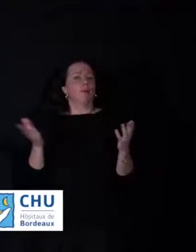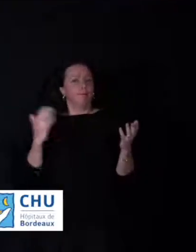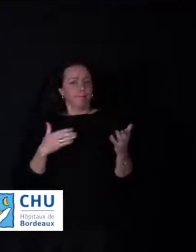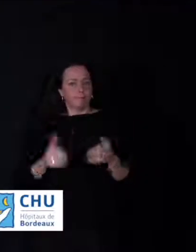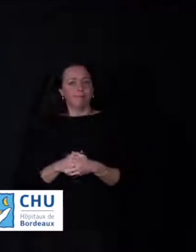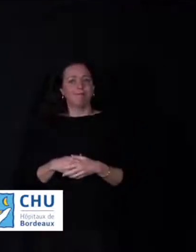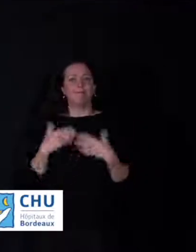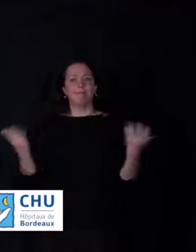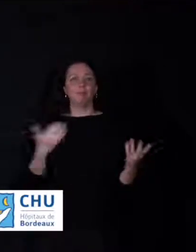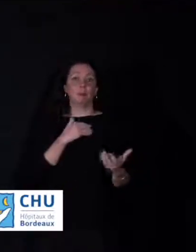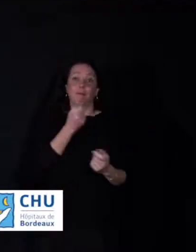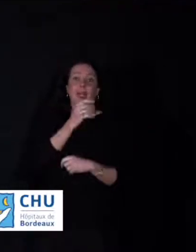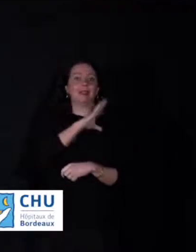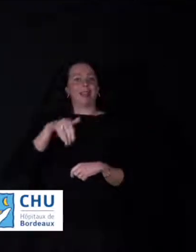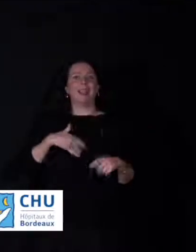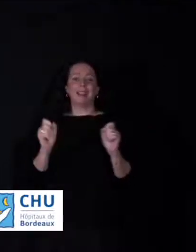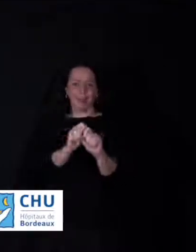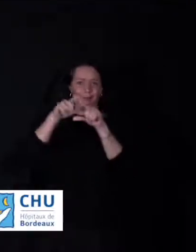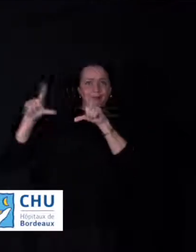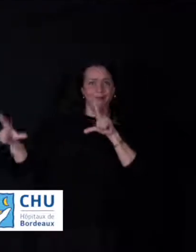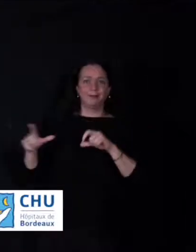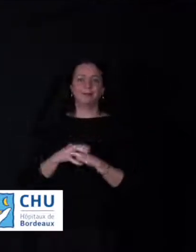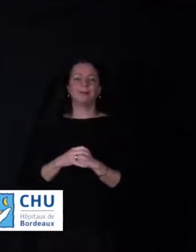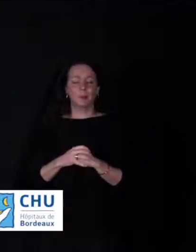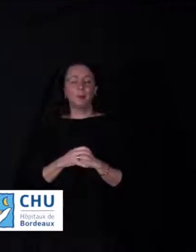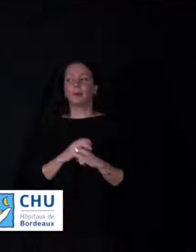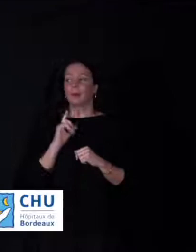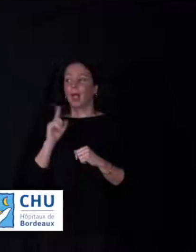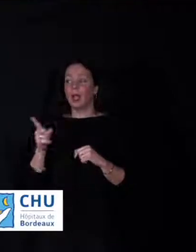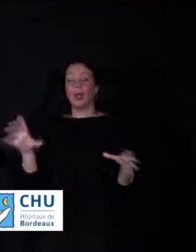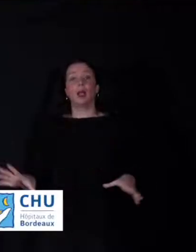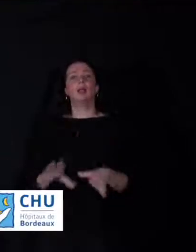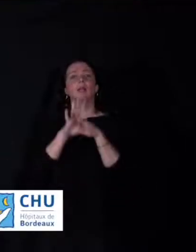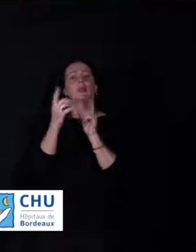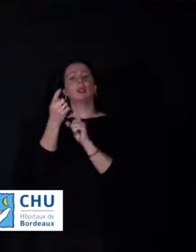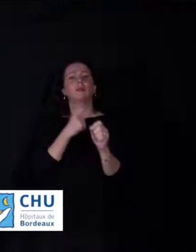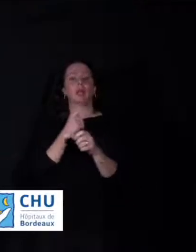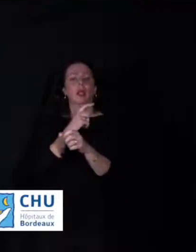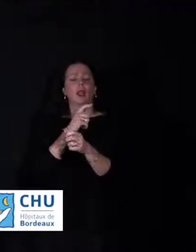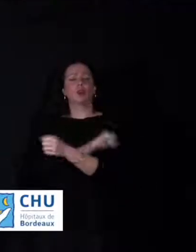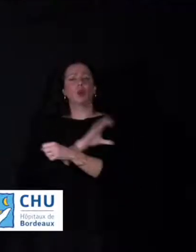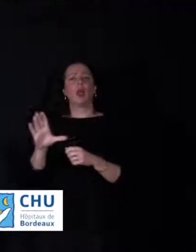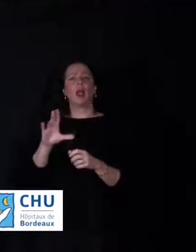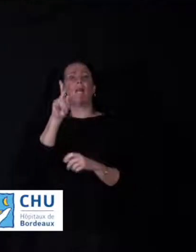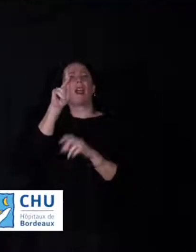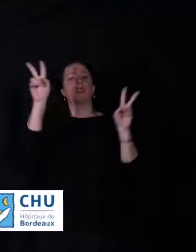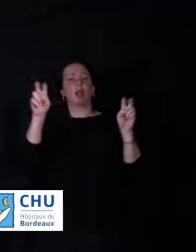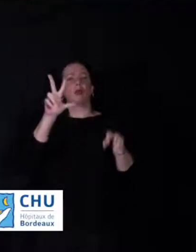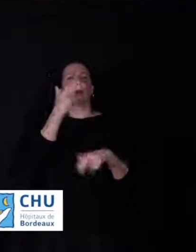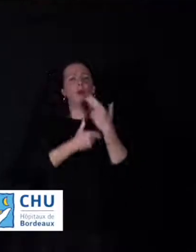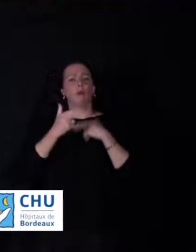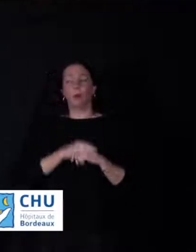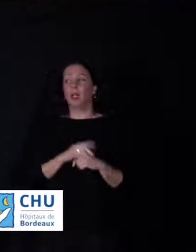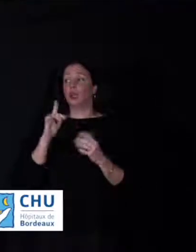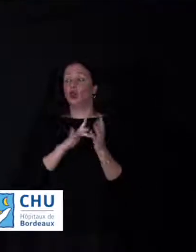cette quasi-dernière diapositive où on a, ça c'est une image du Parisien du 3 novembre, tous les vaccins en place en